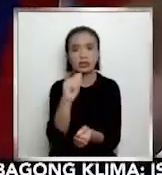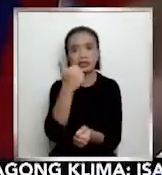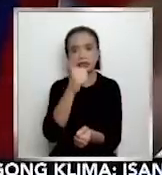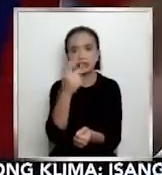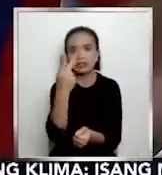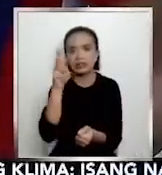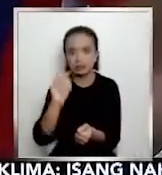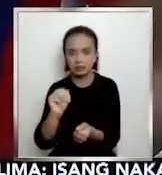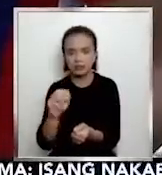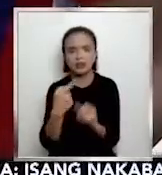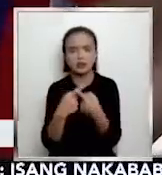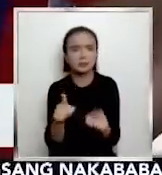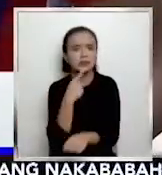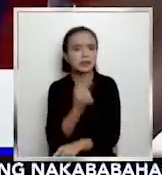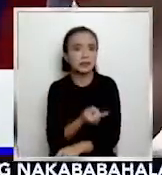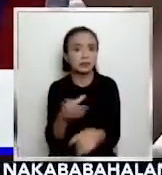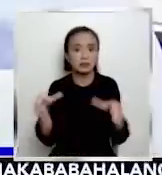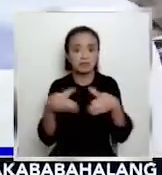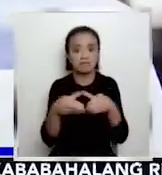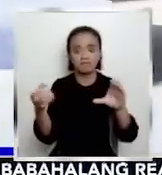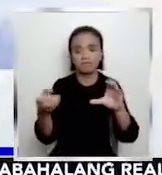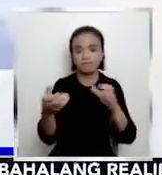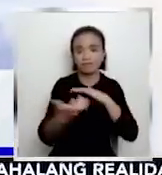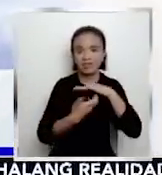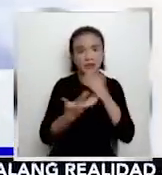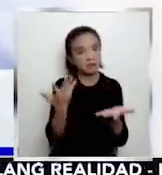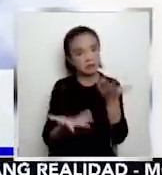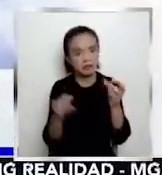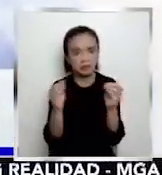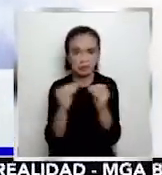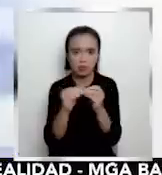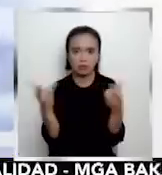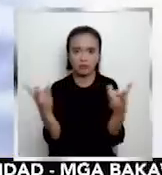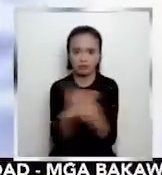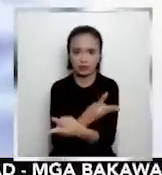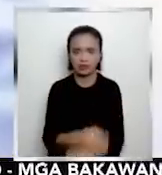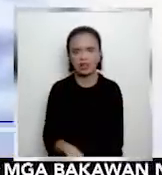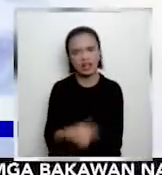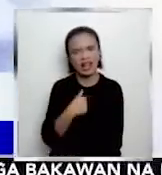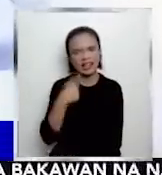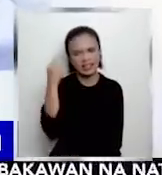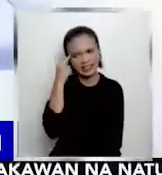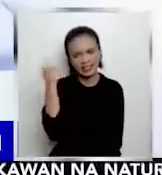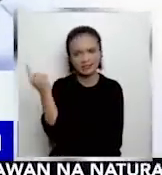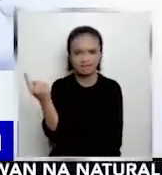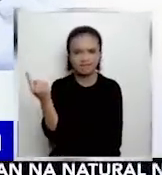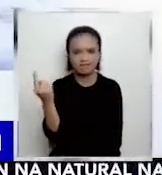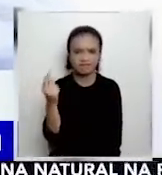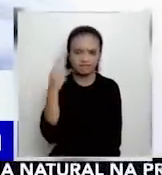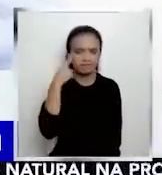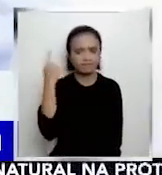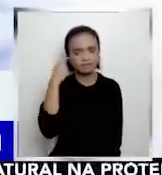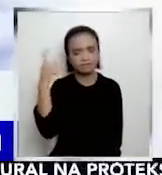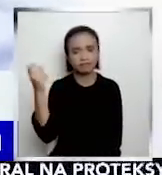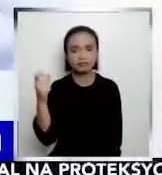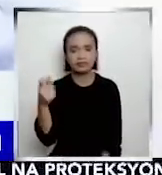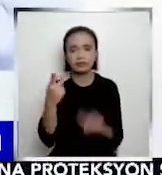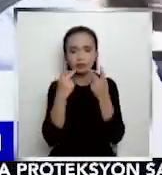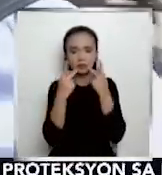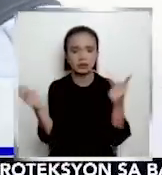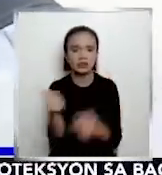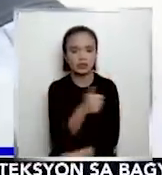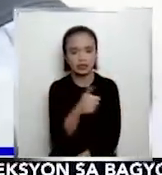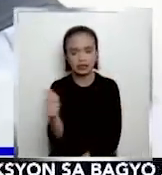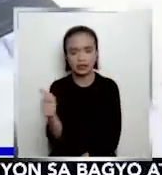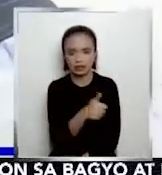ng isang commuter group, baka mas malala pa yan. Tingin ko private vehicles yan. Hindi siya imaginable sa public transportation. Ng 27.